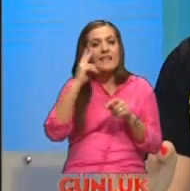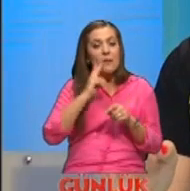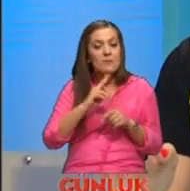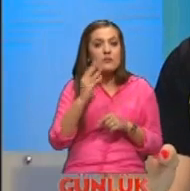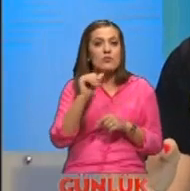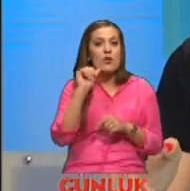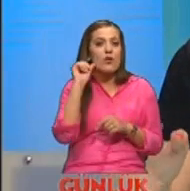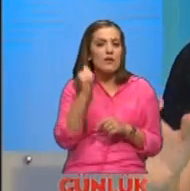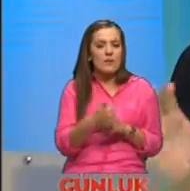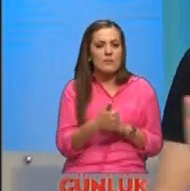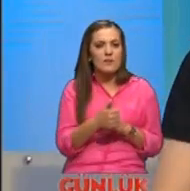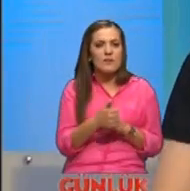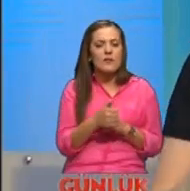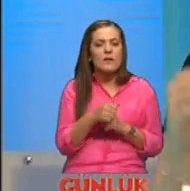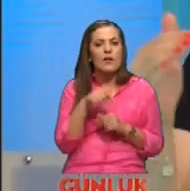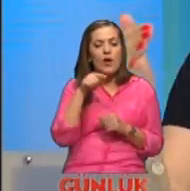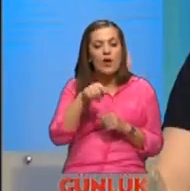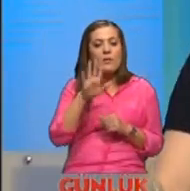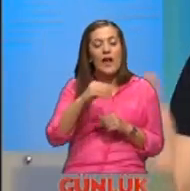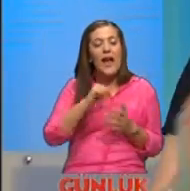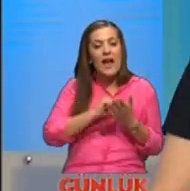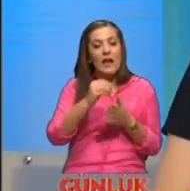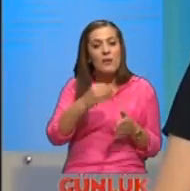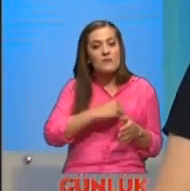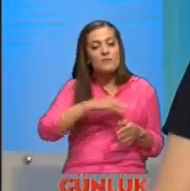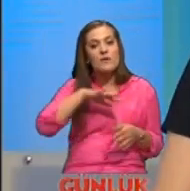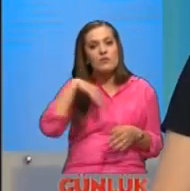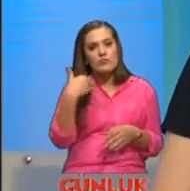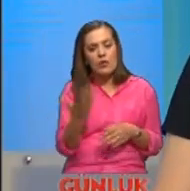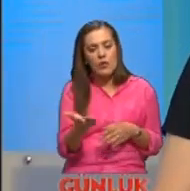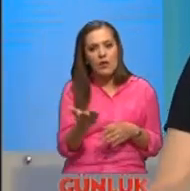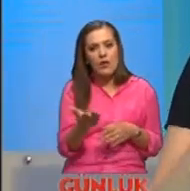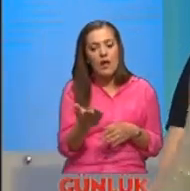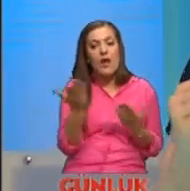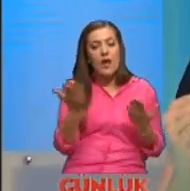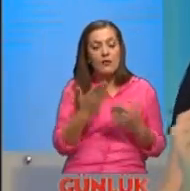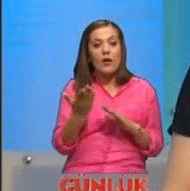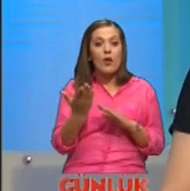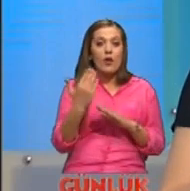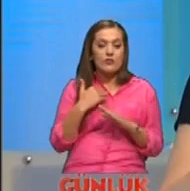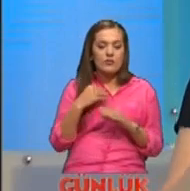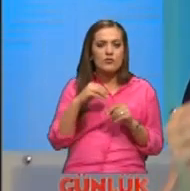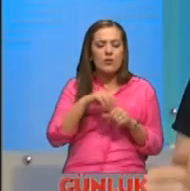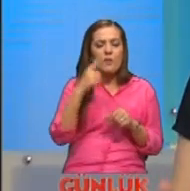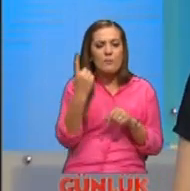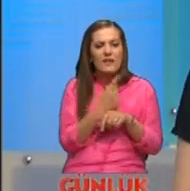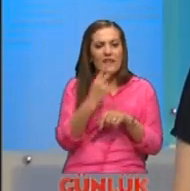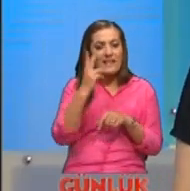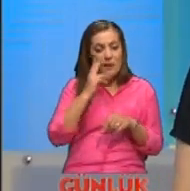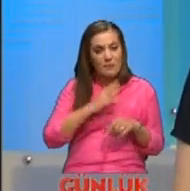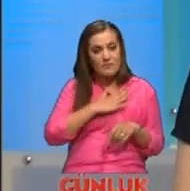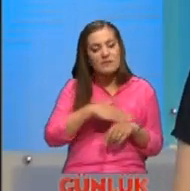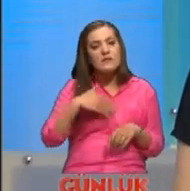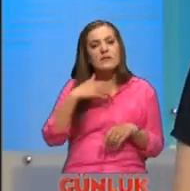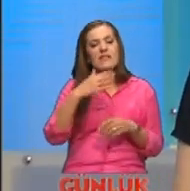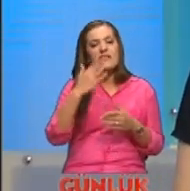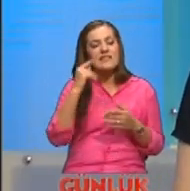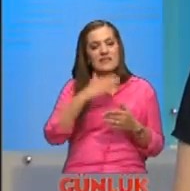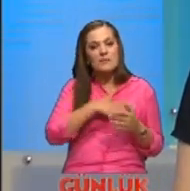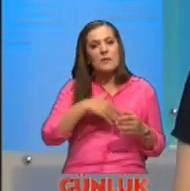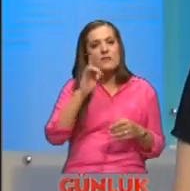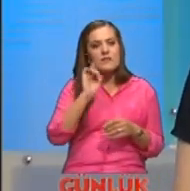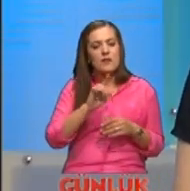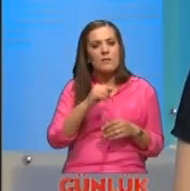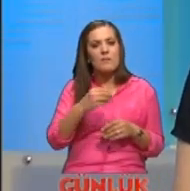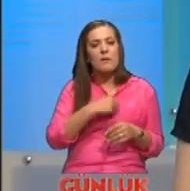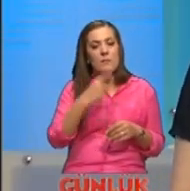temizliği çok önemli. Evet. Öyle değil mi? Her emzirmeden sonra ve hatta öncesinde şöyle bir temizlik silmemiz gerekiyor.